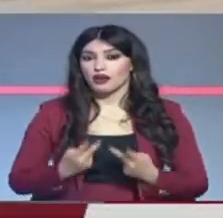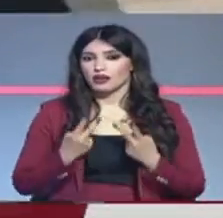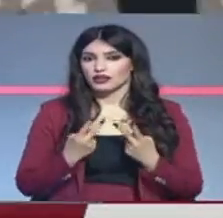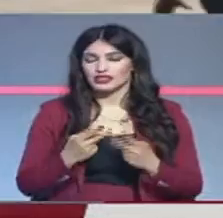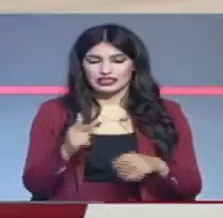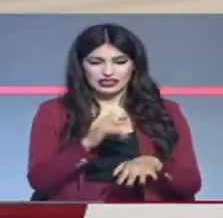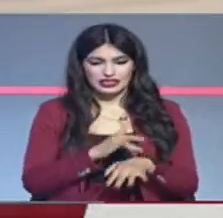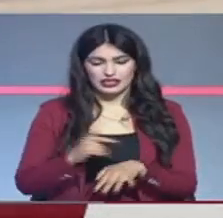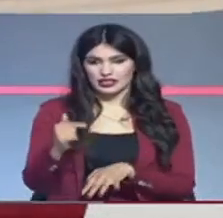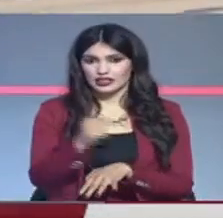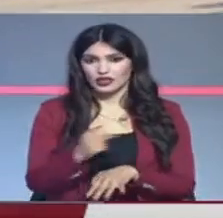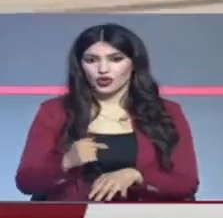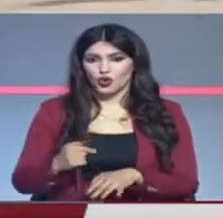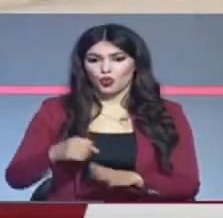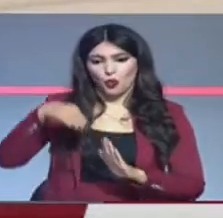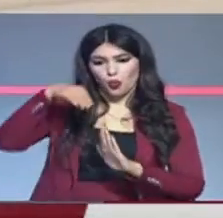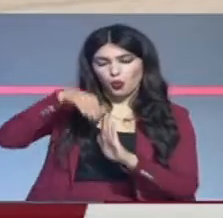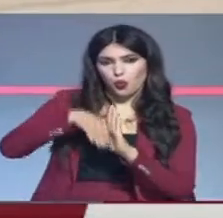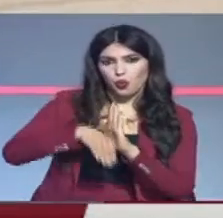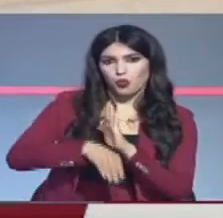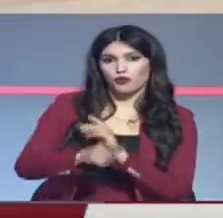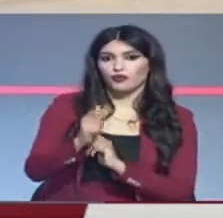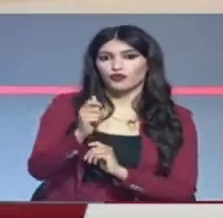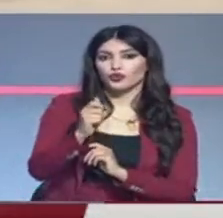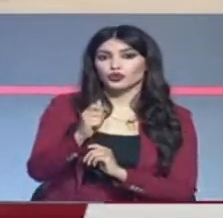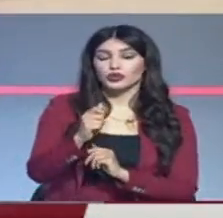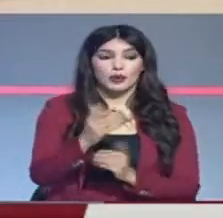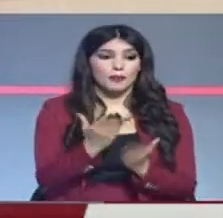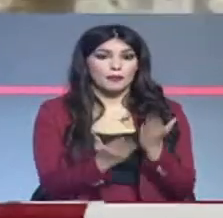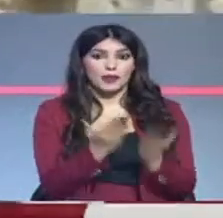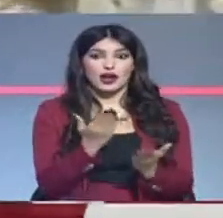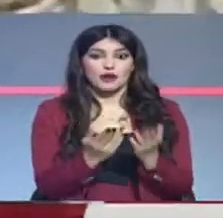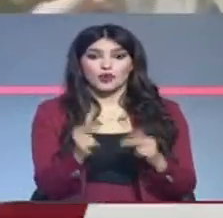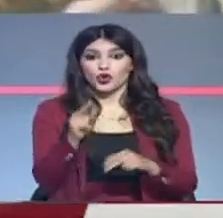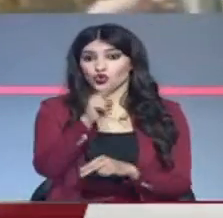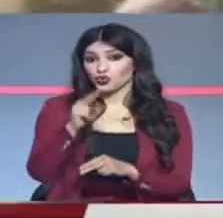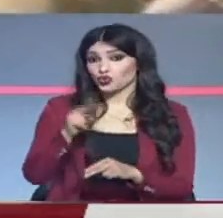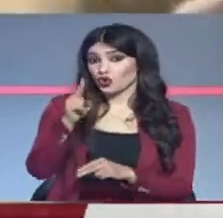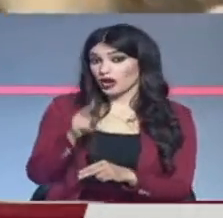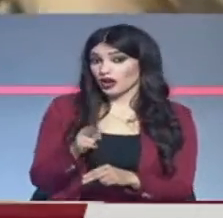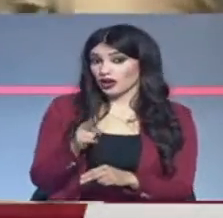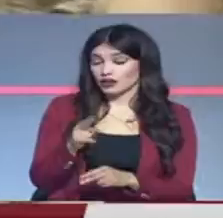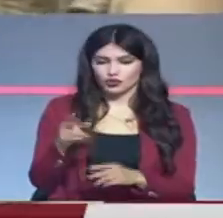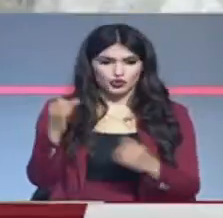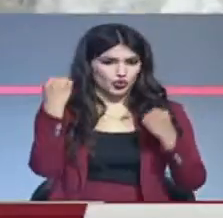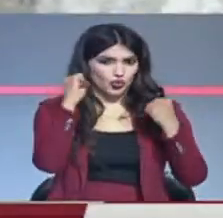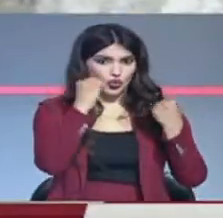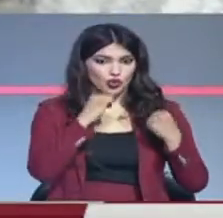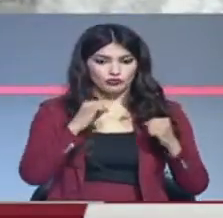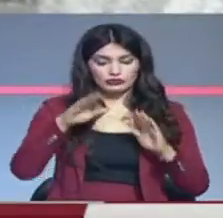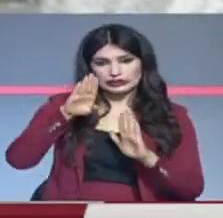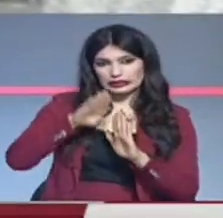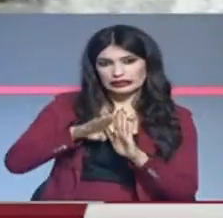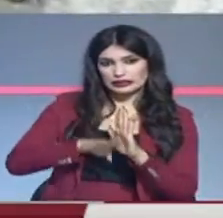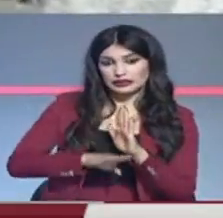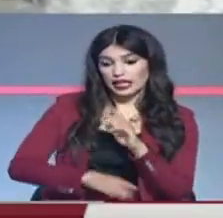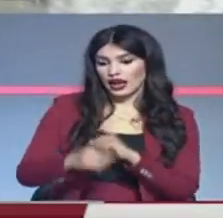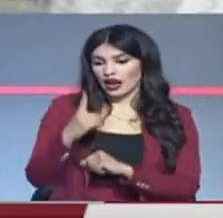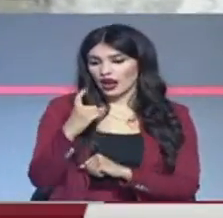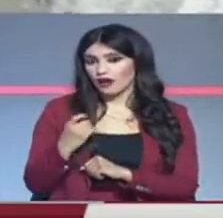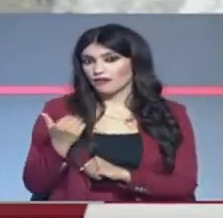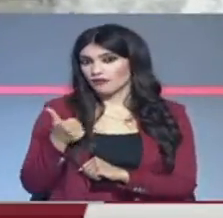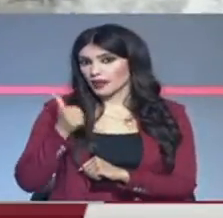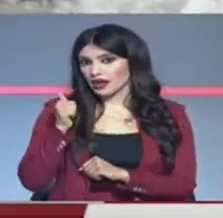وانهيار العمله الوطنيه الليره مقابل الدولار حسب التقديرات فان الاحتجاجات تراجعت نسبيا عن يوم امس